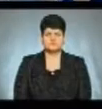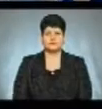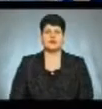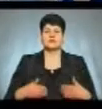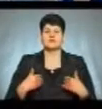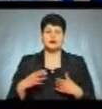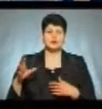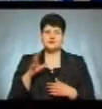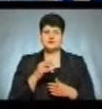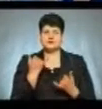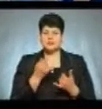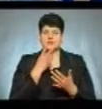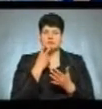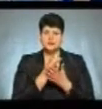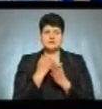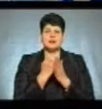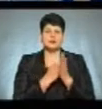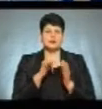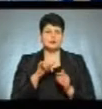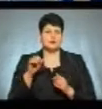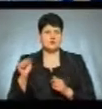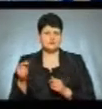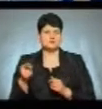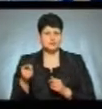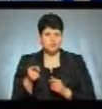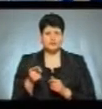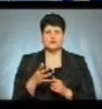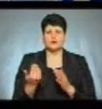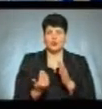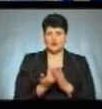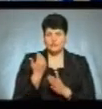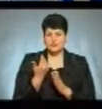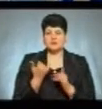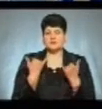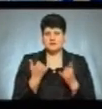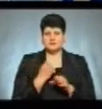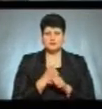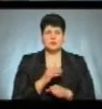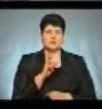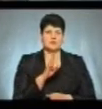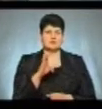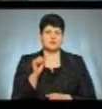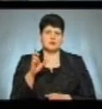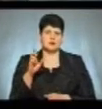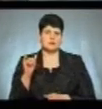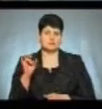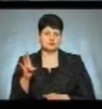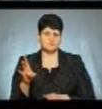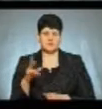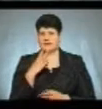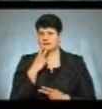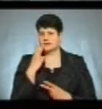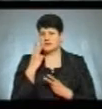Вітаю всіх, хто до нас приєднався в ефірі телеканалу UA Тернопіль новини у студії Богдана Сарабун. Дивіться